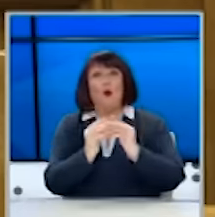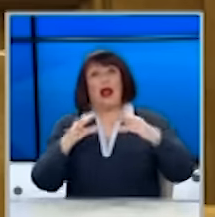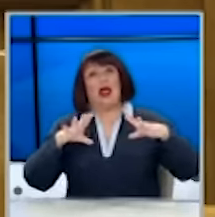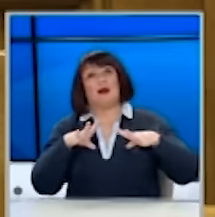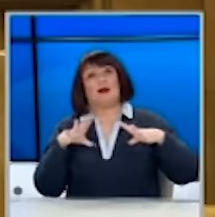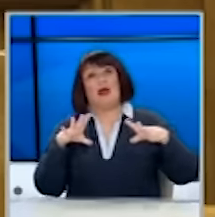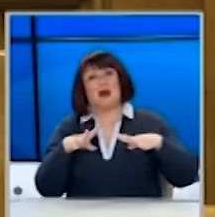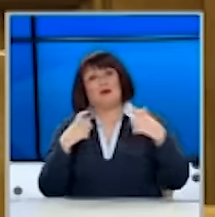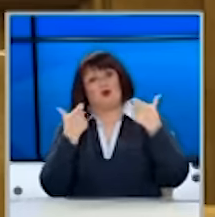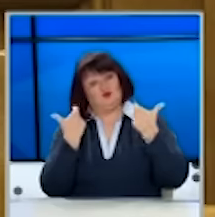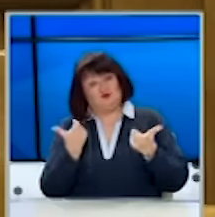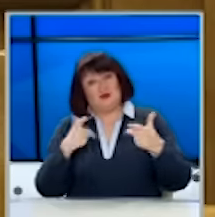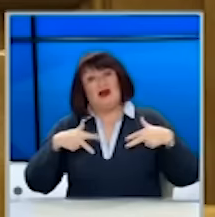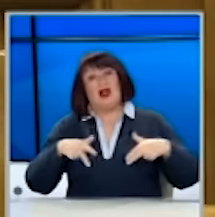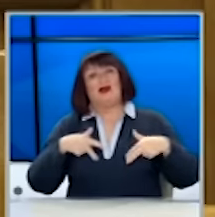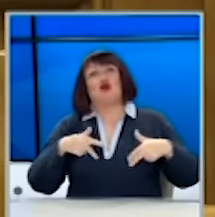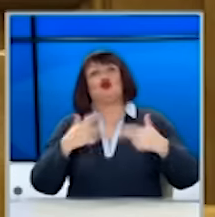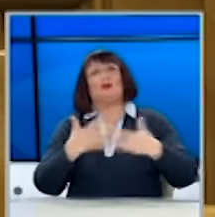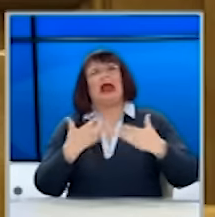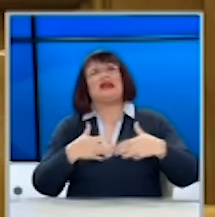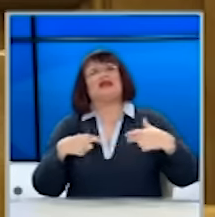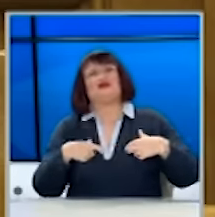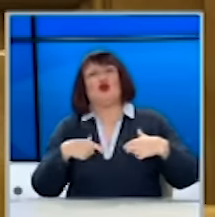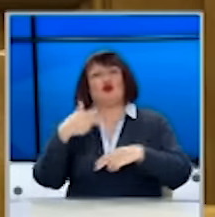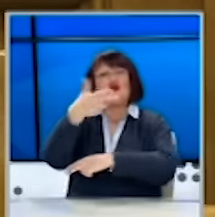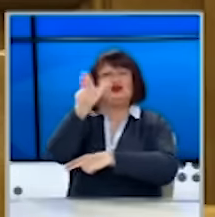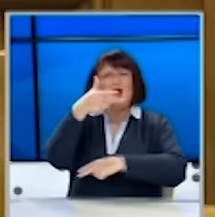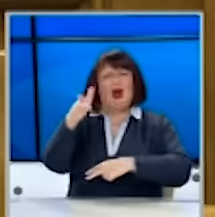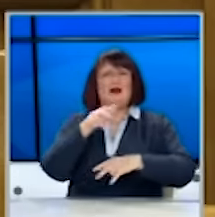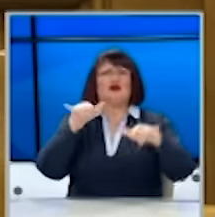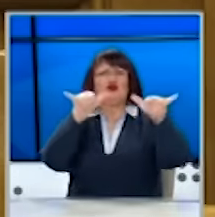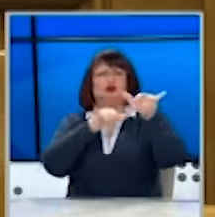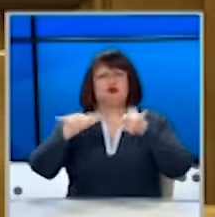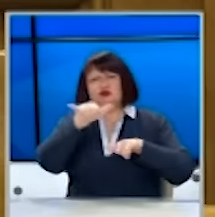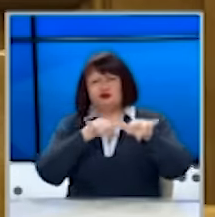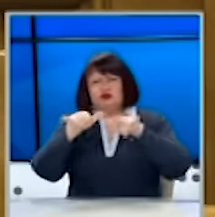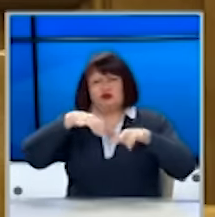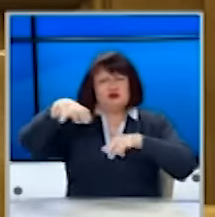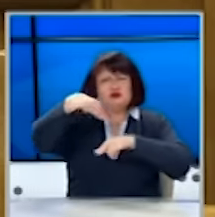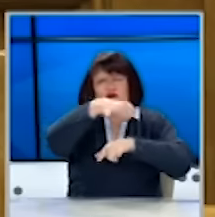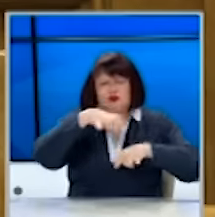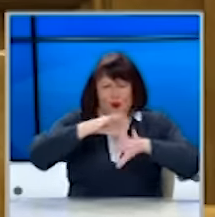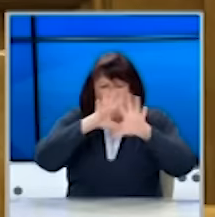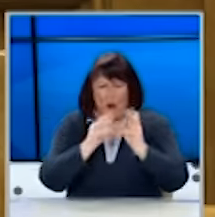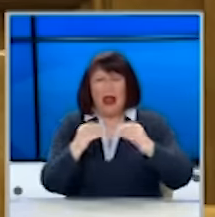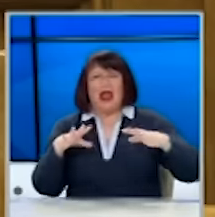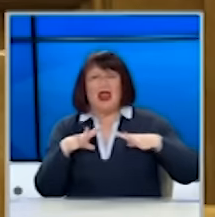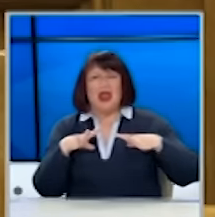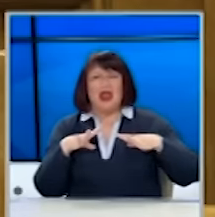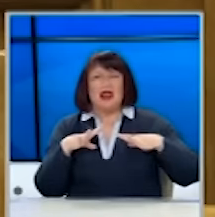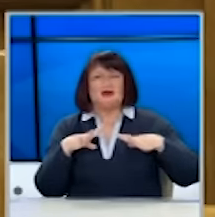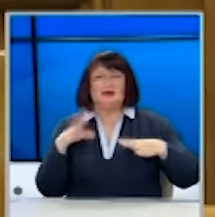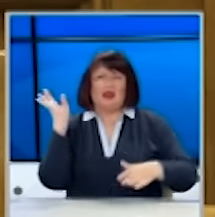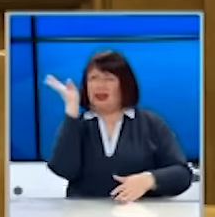ετοιμότητας του κρατικού μηχανισμού με τις κάμερες, τα ντρόνς κλπ. Ήταν για να κρύψουν τη μεγάλη